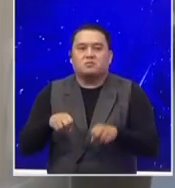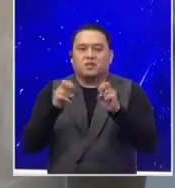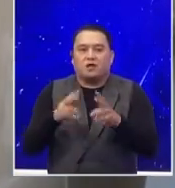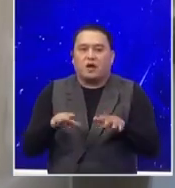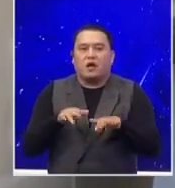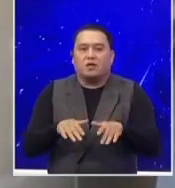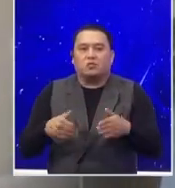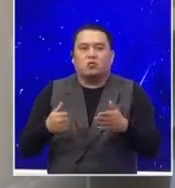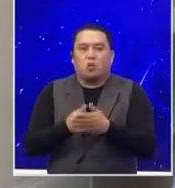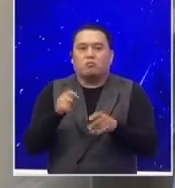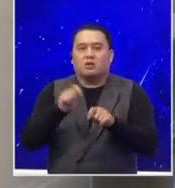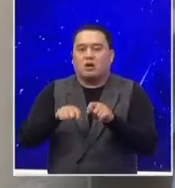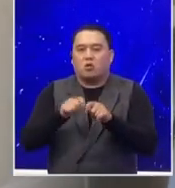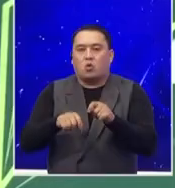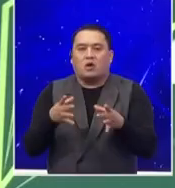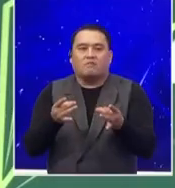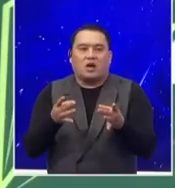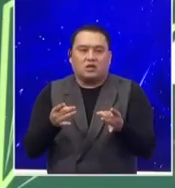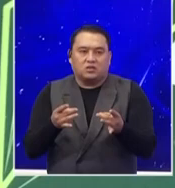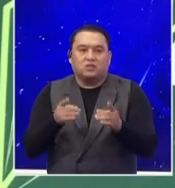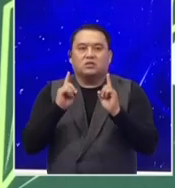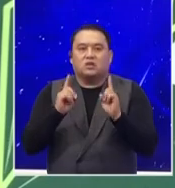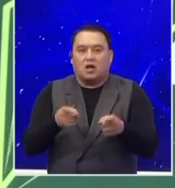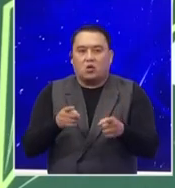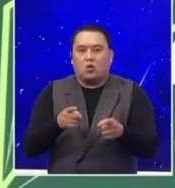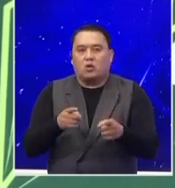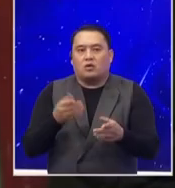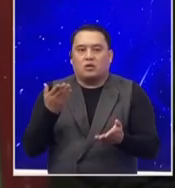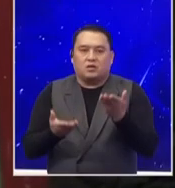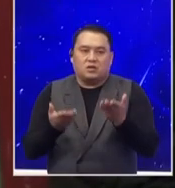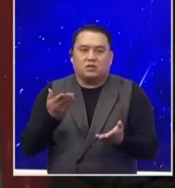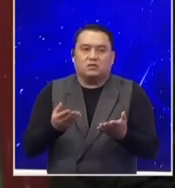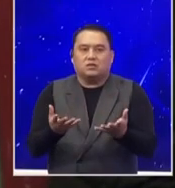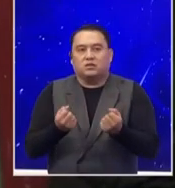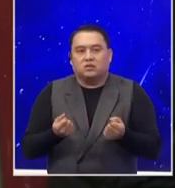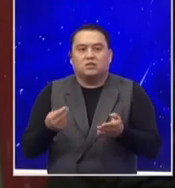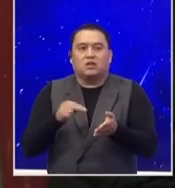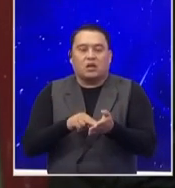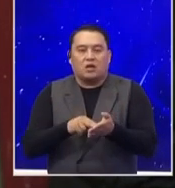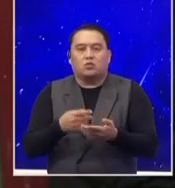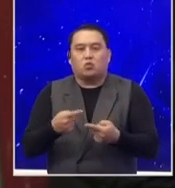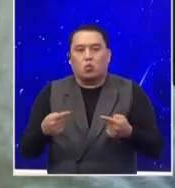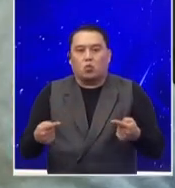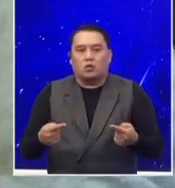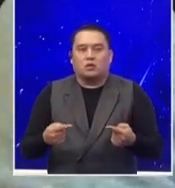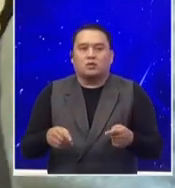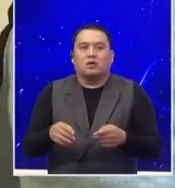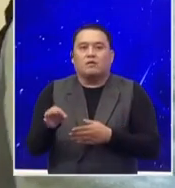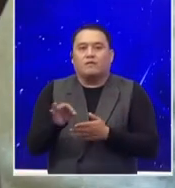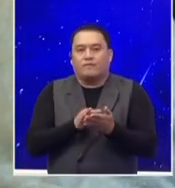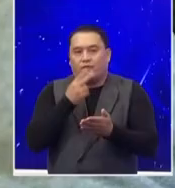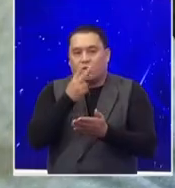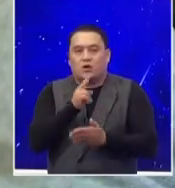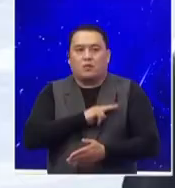еще до разгрузки проверяют уровень ее влажности, согласно которому варьируется и цена приема. Эти и многие другие данные незамедлительно